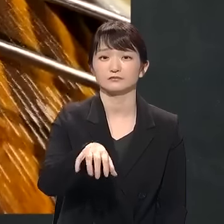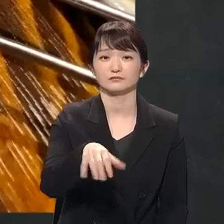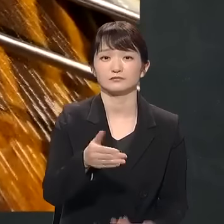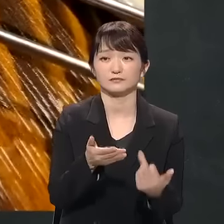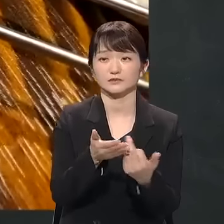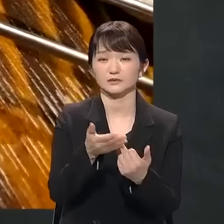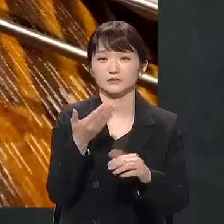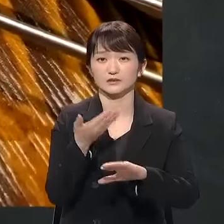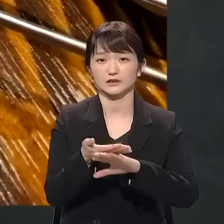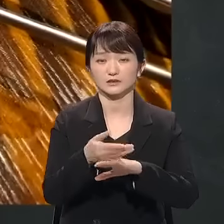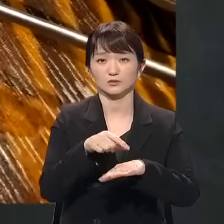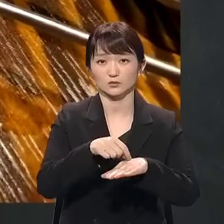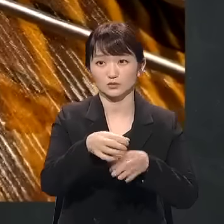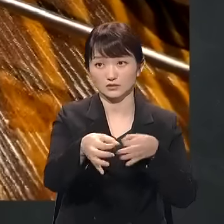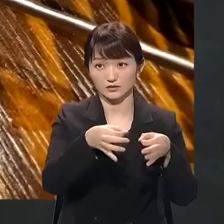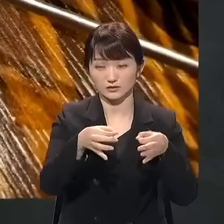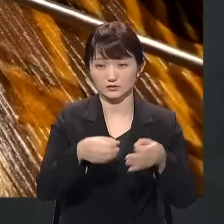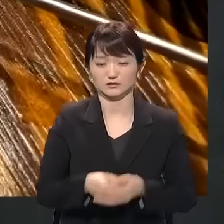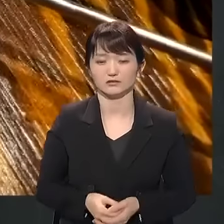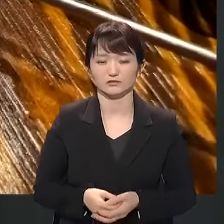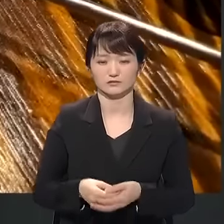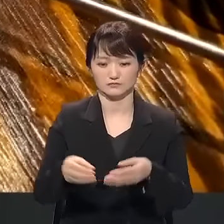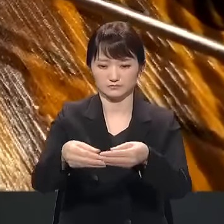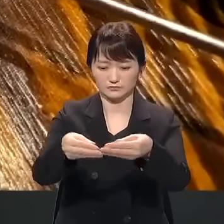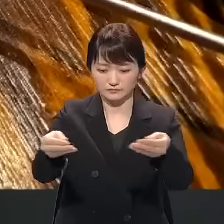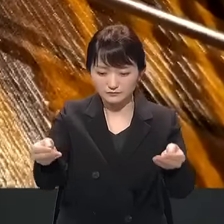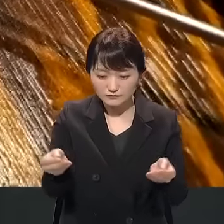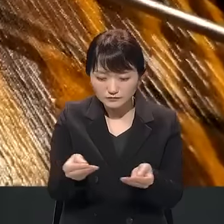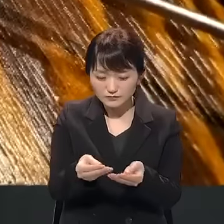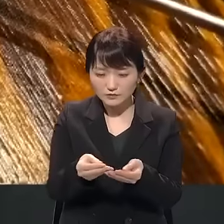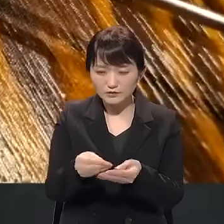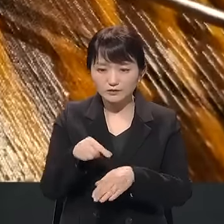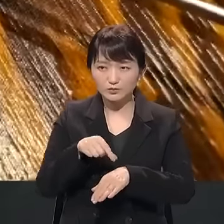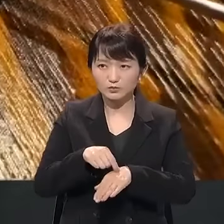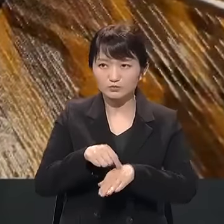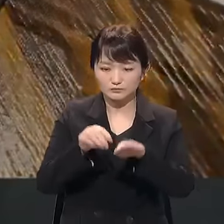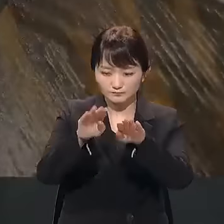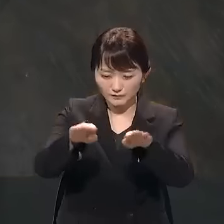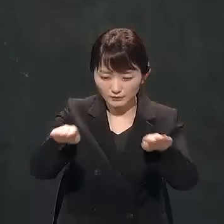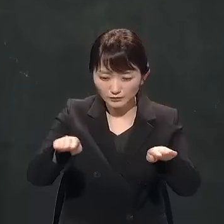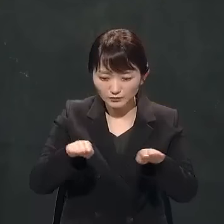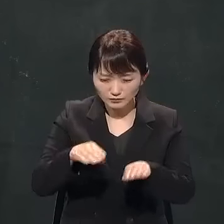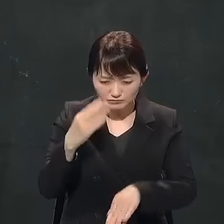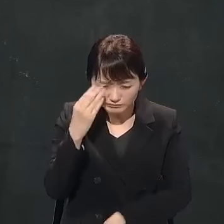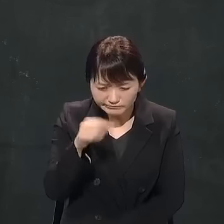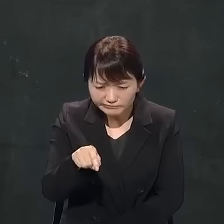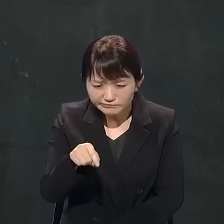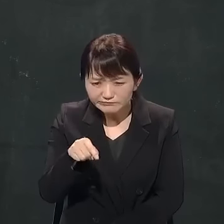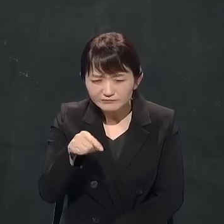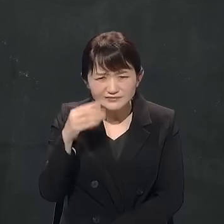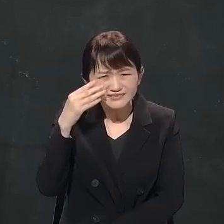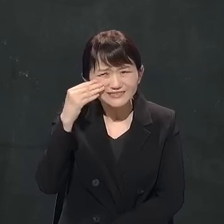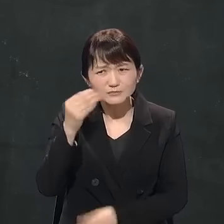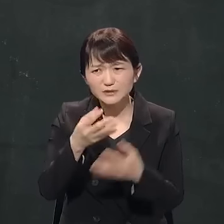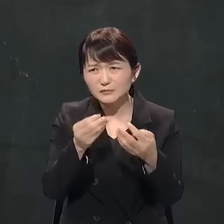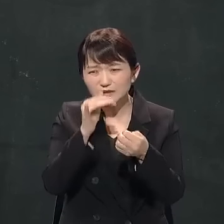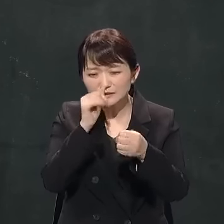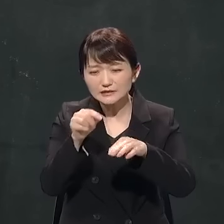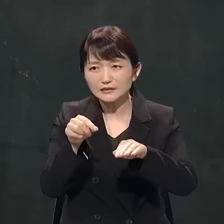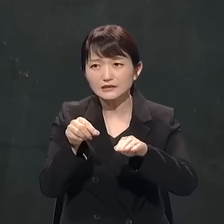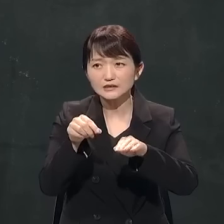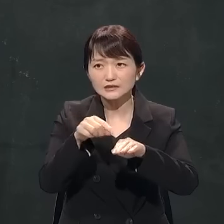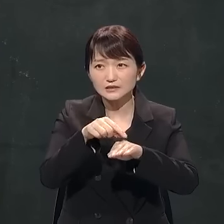제주의 다른 고깃집인데요. 불판 위에 펼쳐진 고기에 새하얀 비계가 가득합니다. 끝머리에나 그냥 선